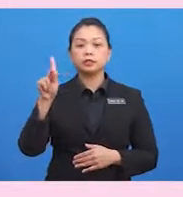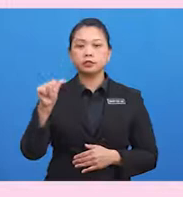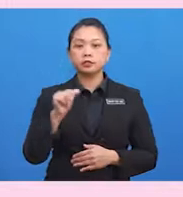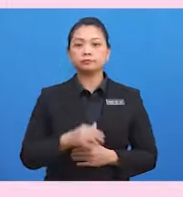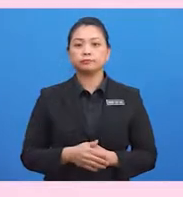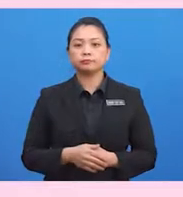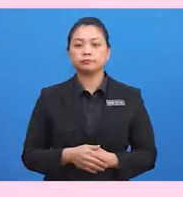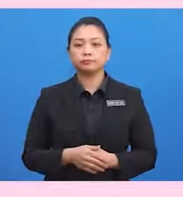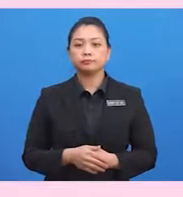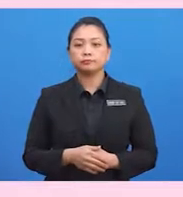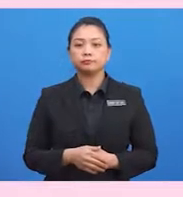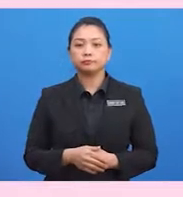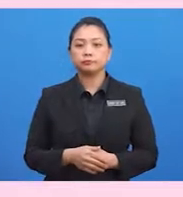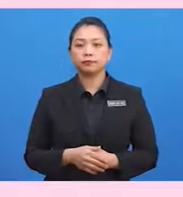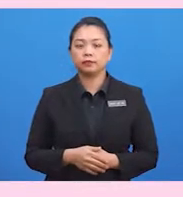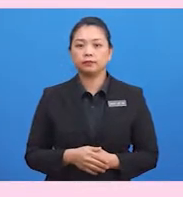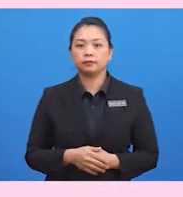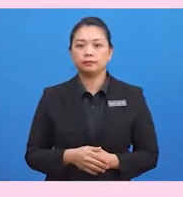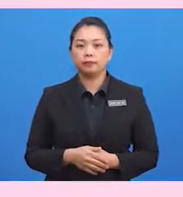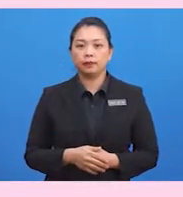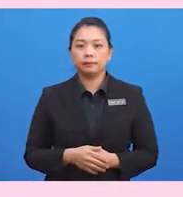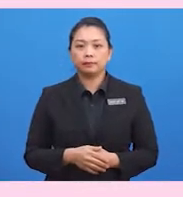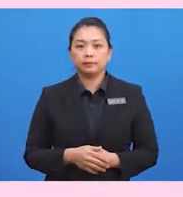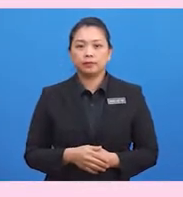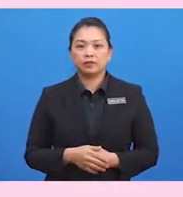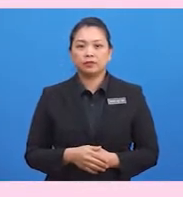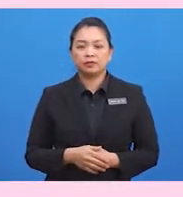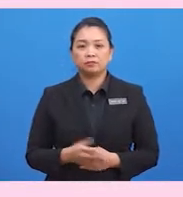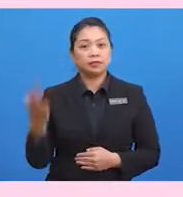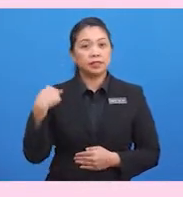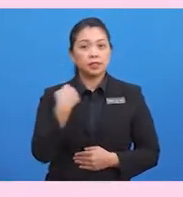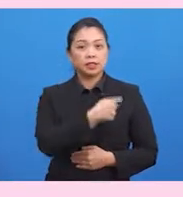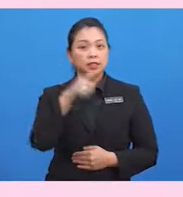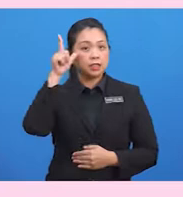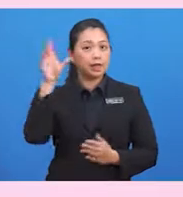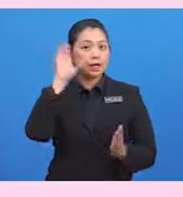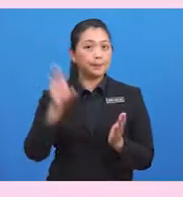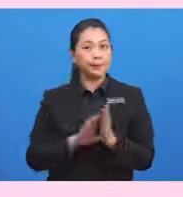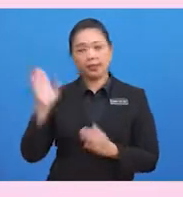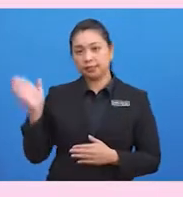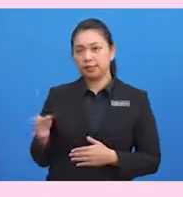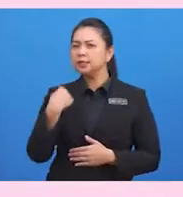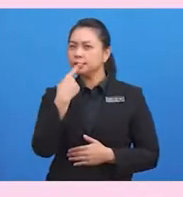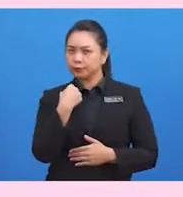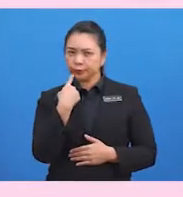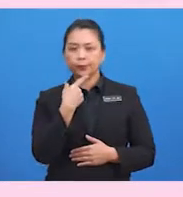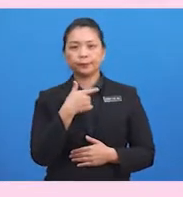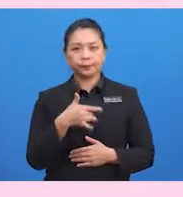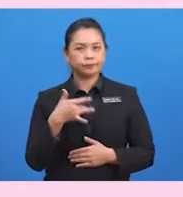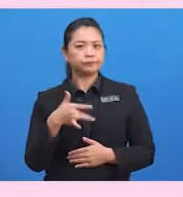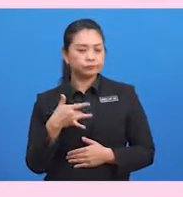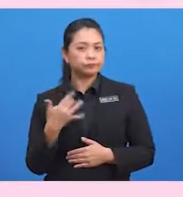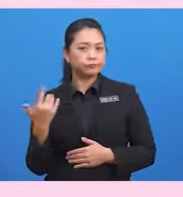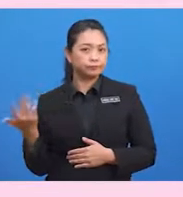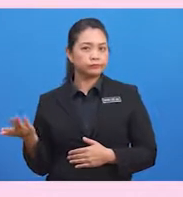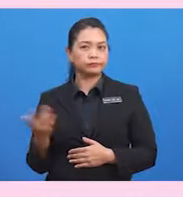pertabalan perkawinan Dan kemangkatan Racun market lihat gambar ini Saputra gerangan